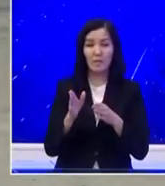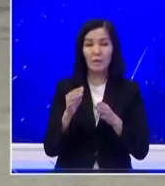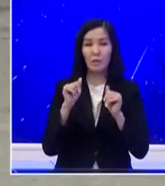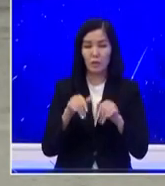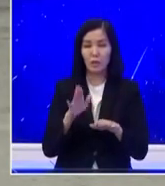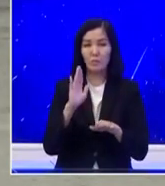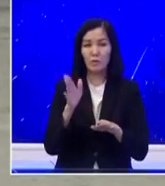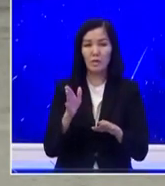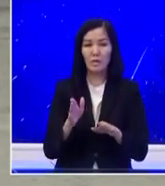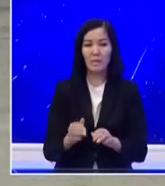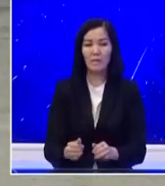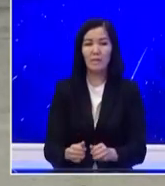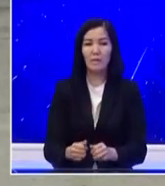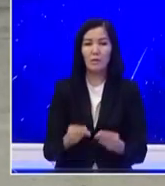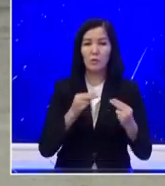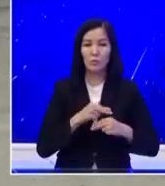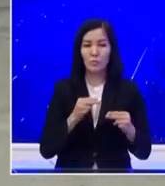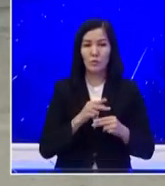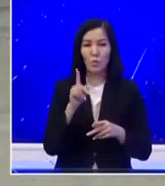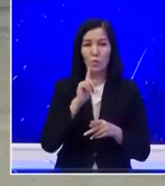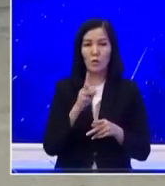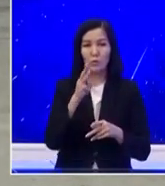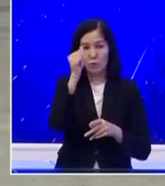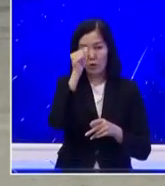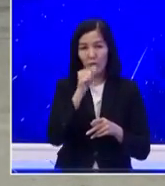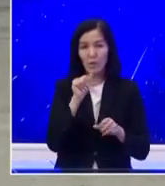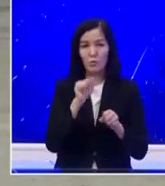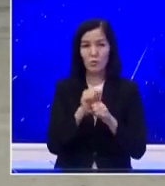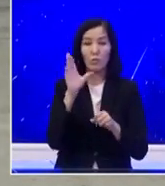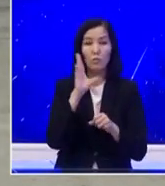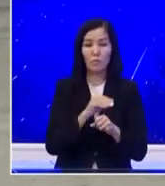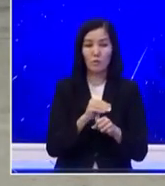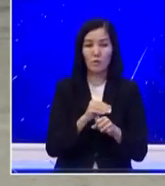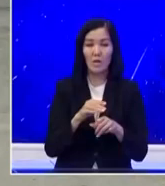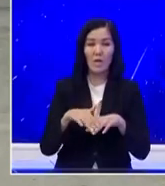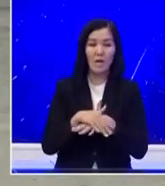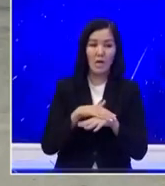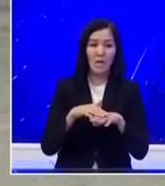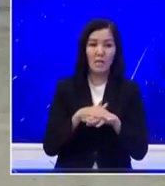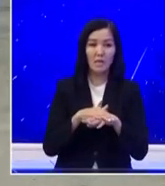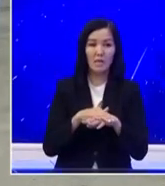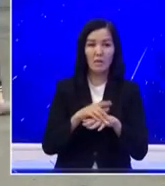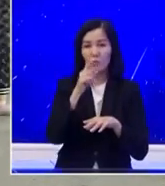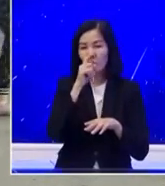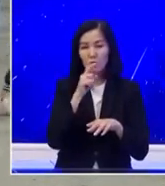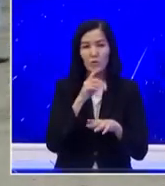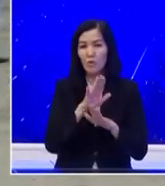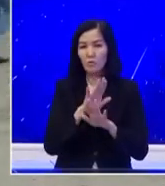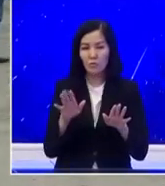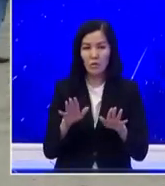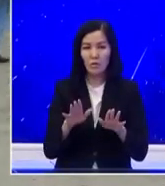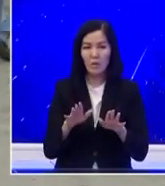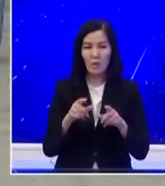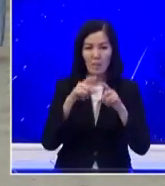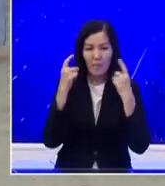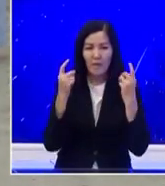сотқа беріледі. Соттың шешімімен бұл объектілерді бір шайға дейін жабуға құқығымыз бар. Халық әлі түгелдей түсіне қойған жоқ.